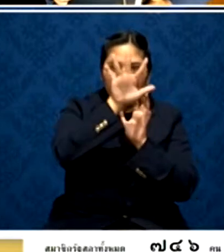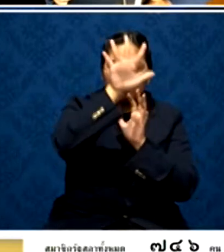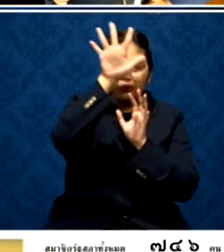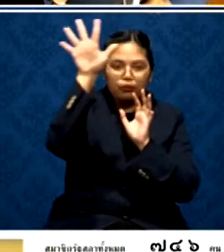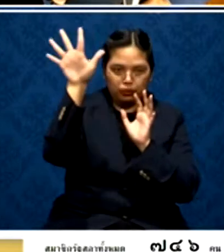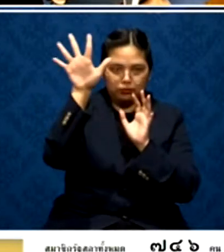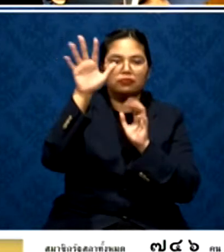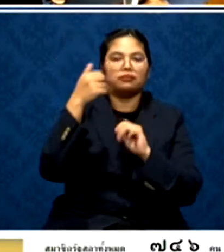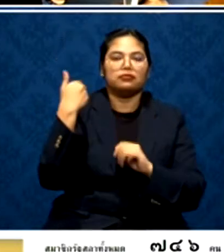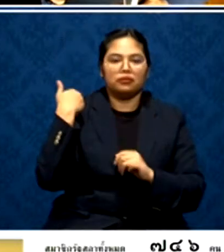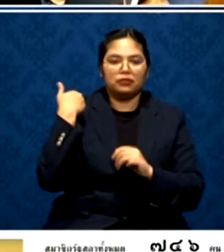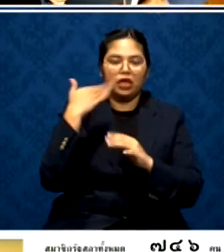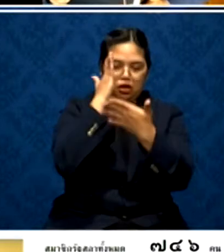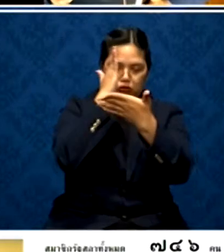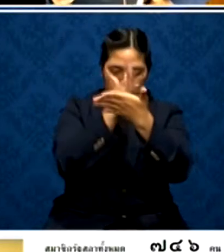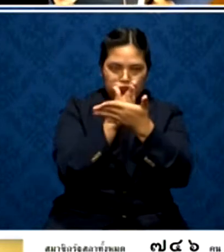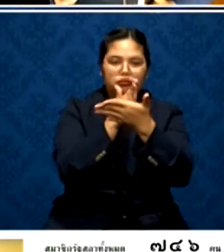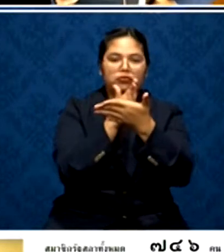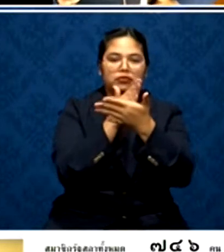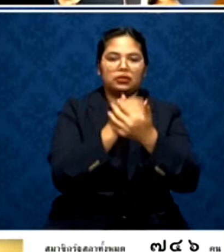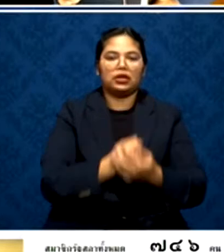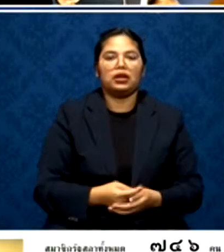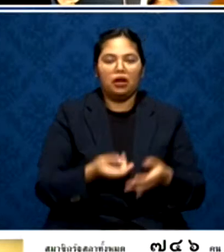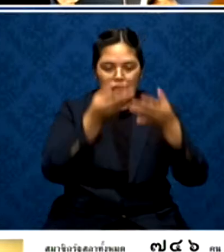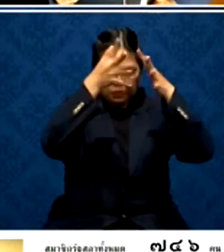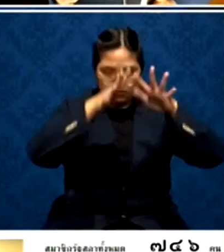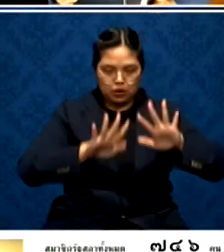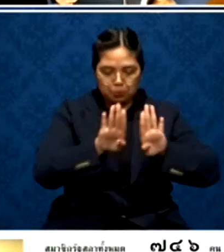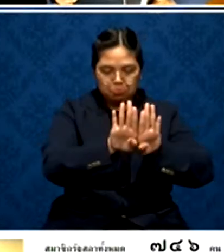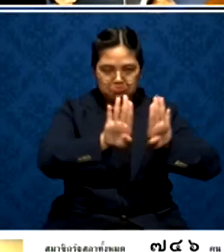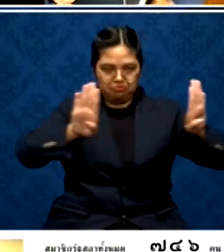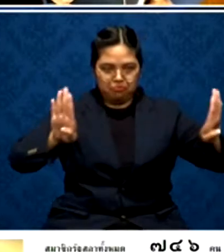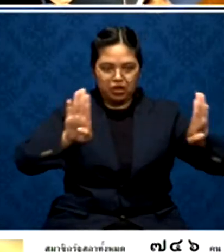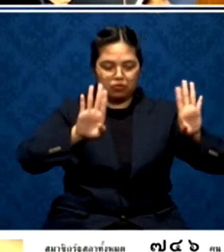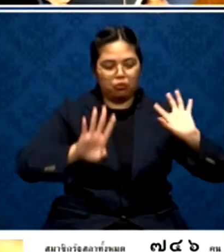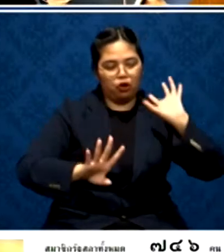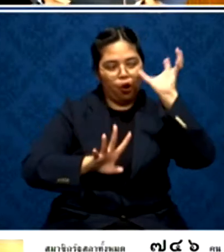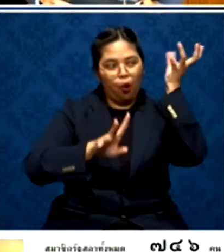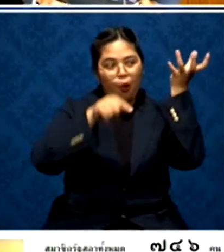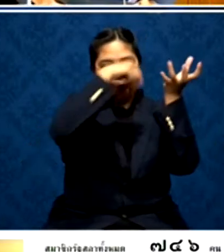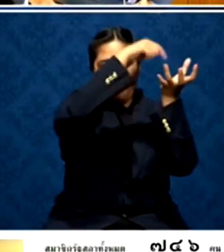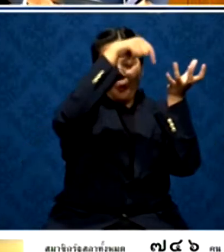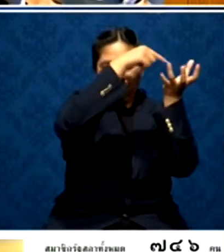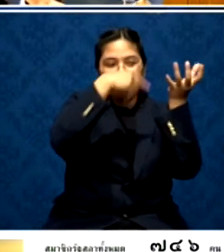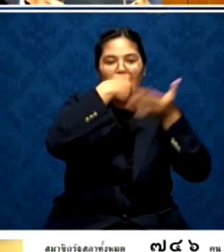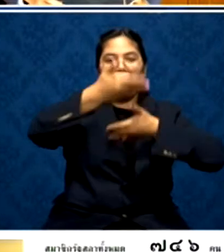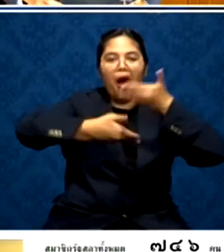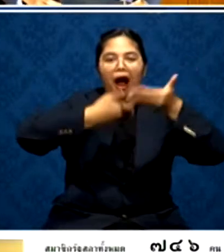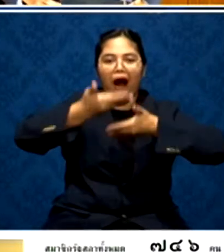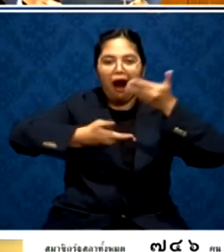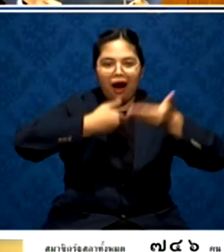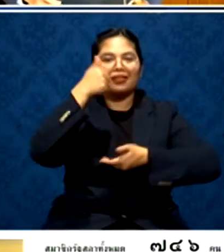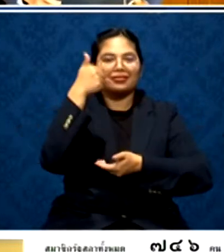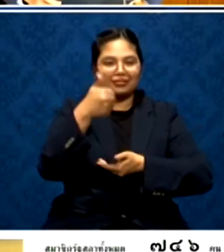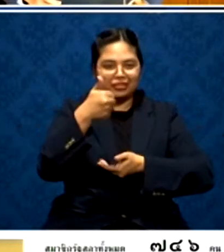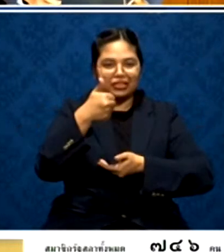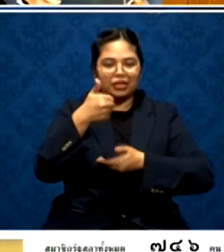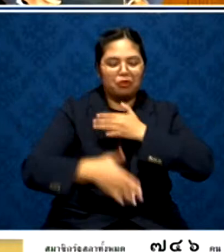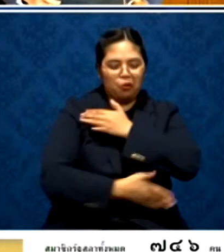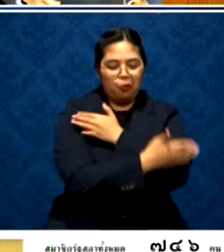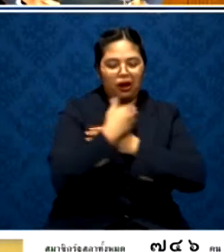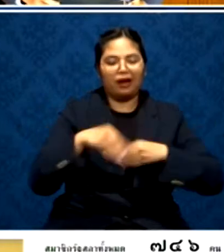การพัฒนาที่ยั่งยืนจะเปิดประตูบานใหญ่สู่การค้าโลกซึ่งเป็นโอกาสสำคัญของประเทศไทยและสร้างข้อ